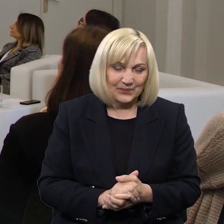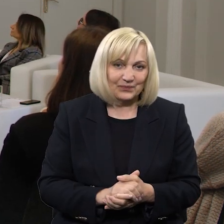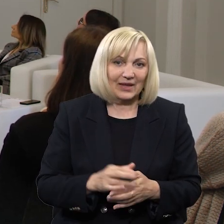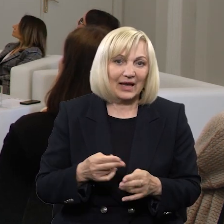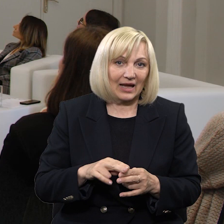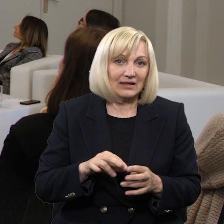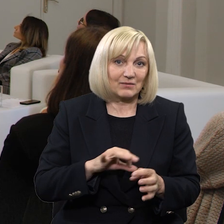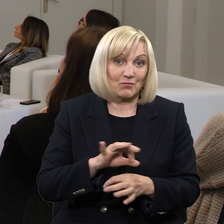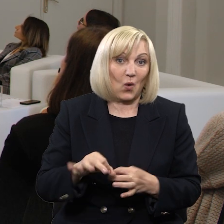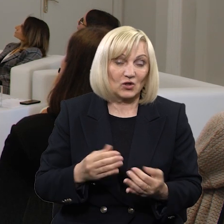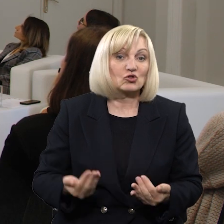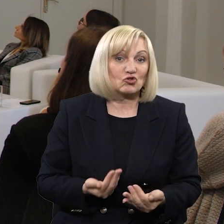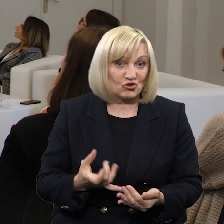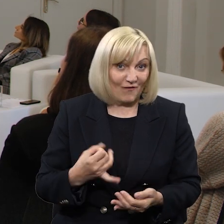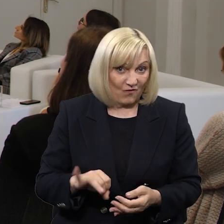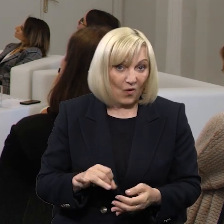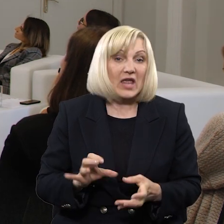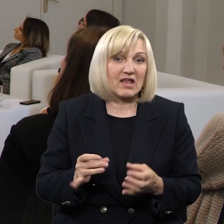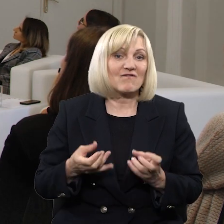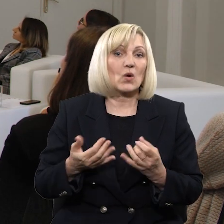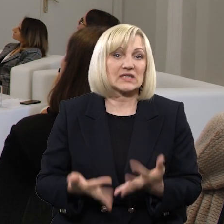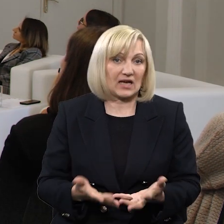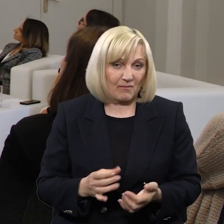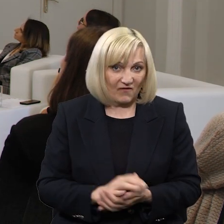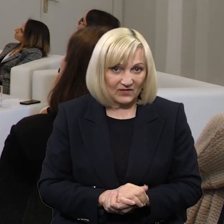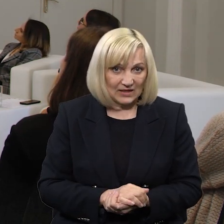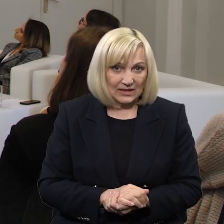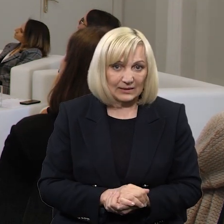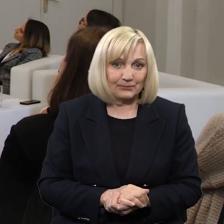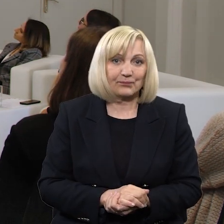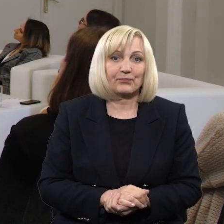то есть этот проект живой очень востребован